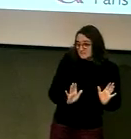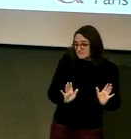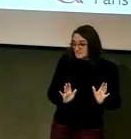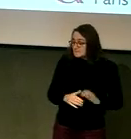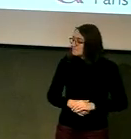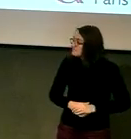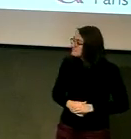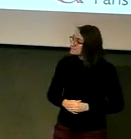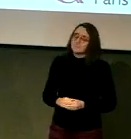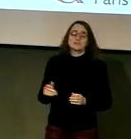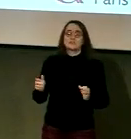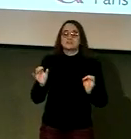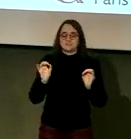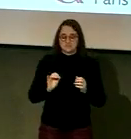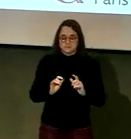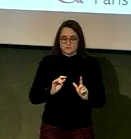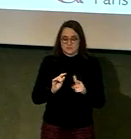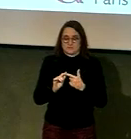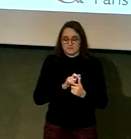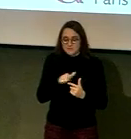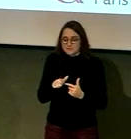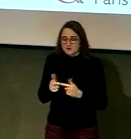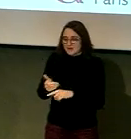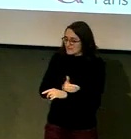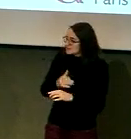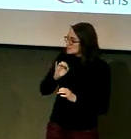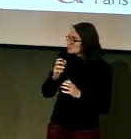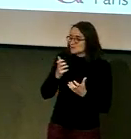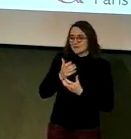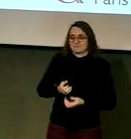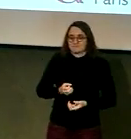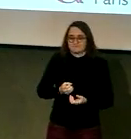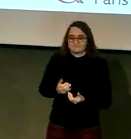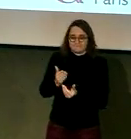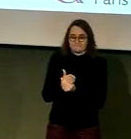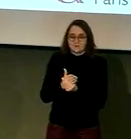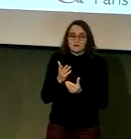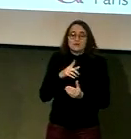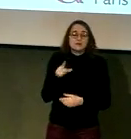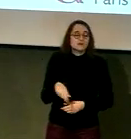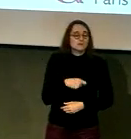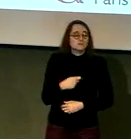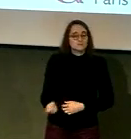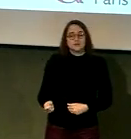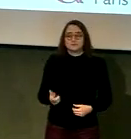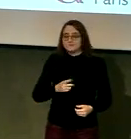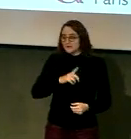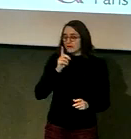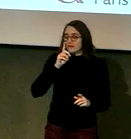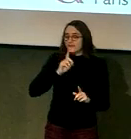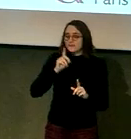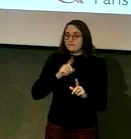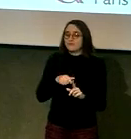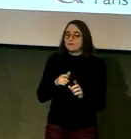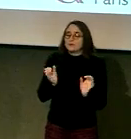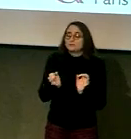juste avant de passer sur le deuxième diapo, rebondir sur le fait qu'évidemment, quand on dit que la femme, elle se permet